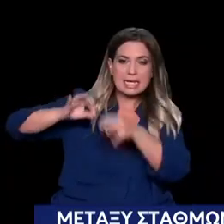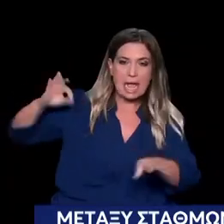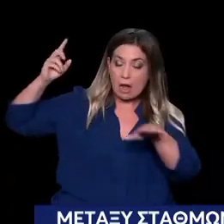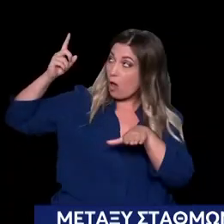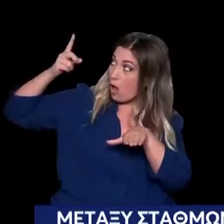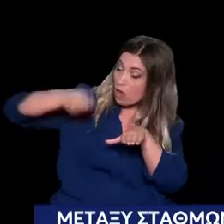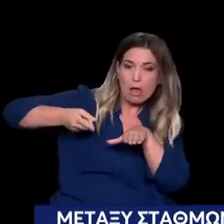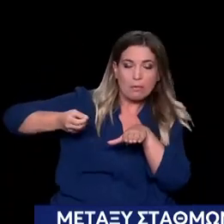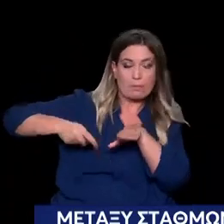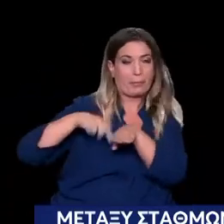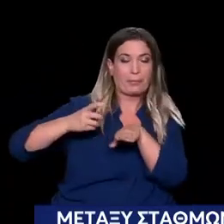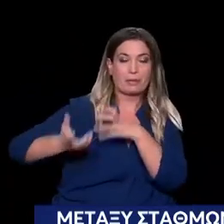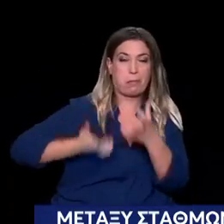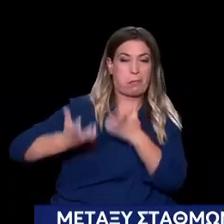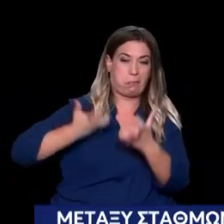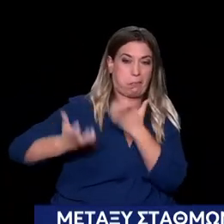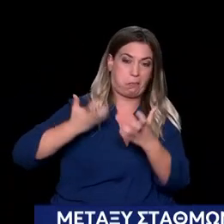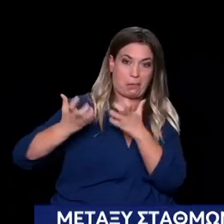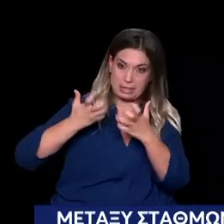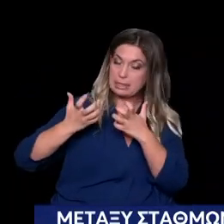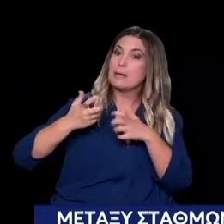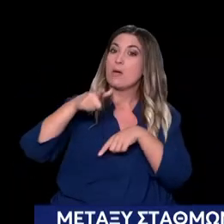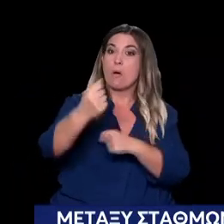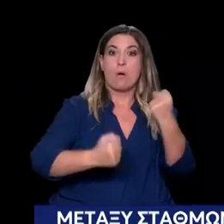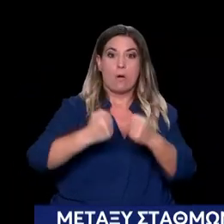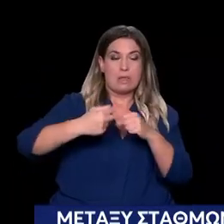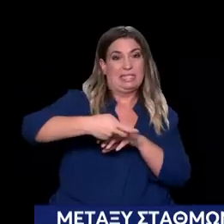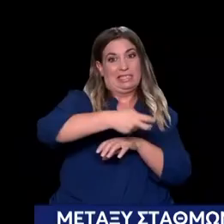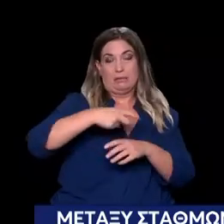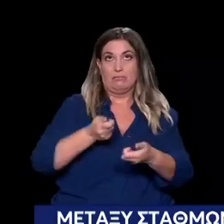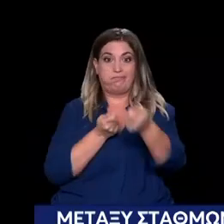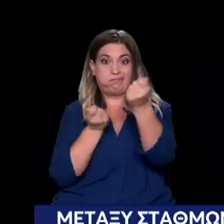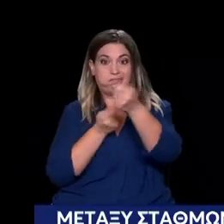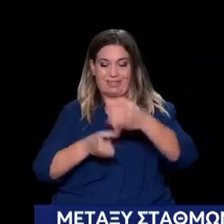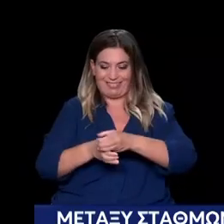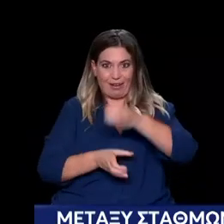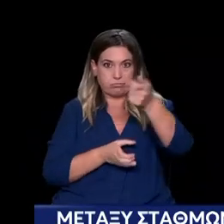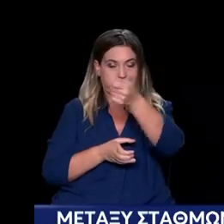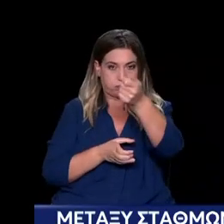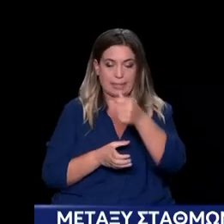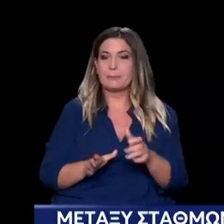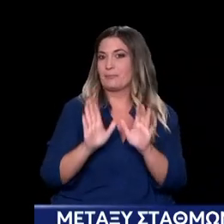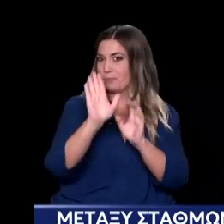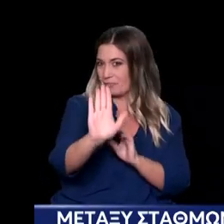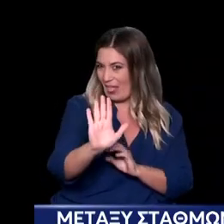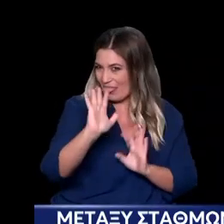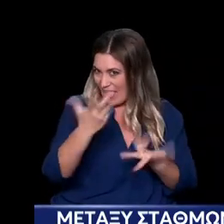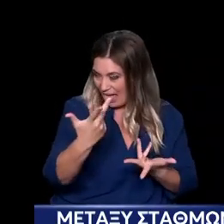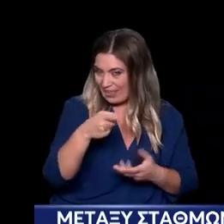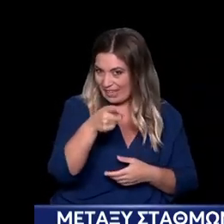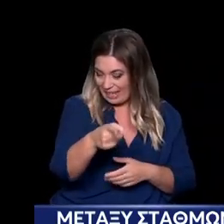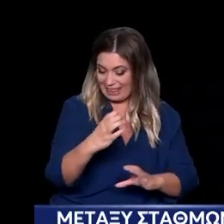πυροσβεστήρα προκειμένου να καταφέρει να σβήσει τις φλόγες. Άρα το τρένο το σταμάτησε ο μηχανοδηγός, όχι οι